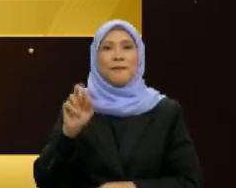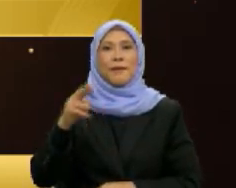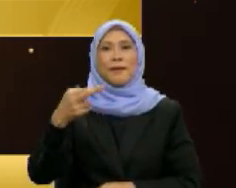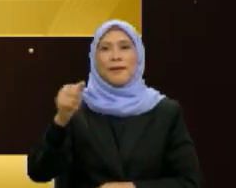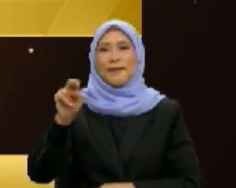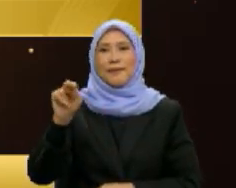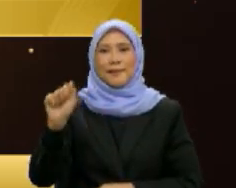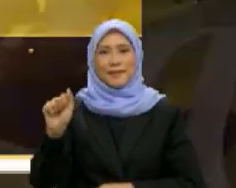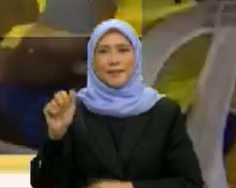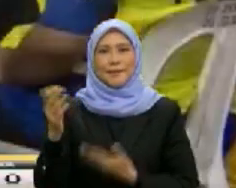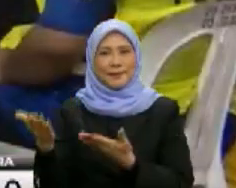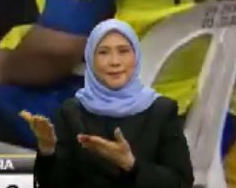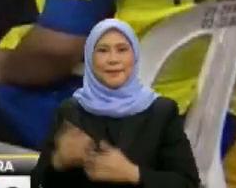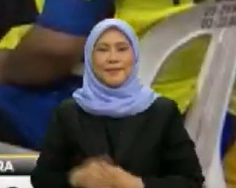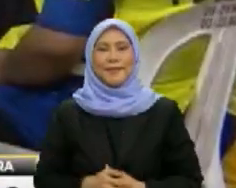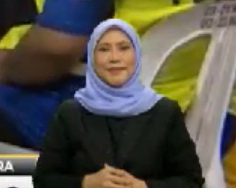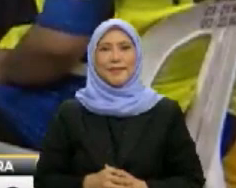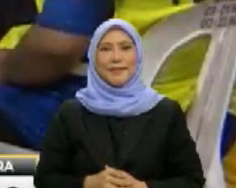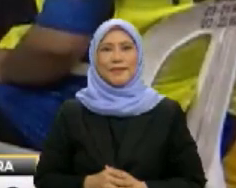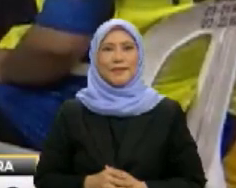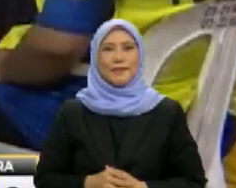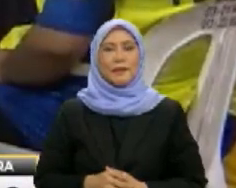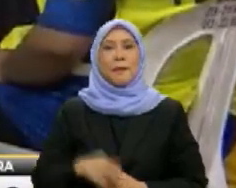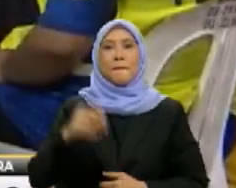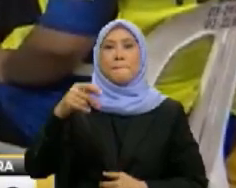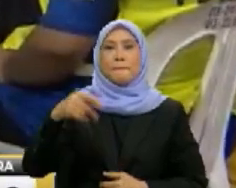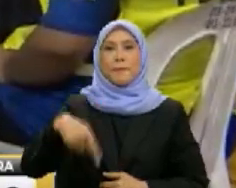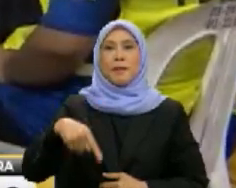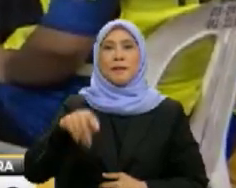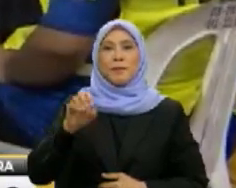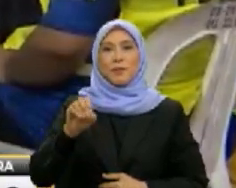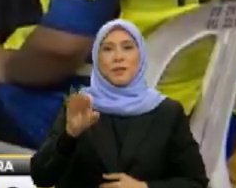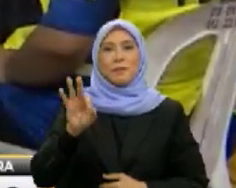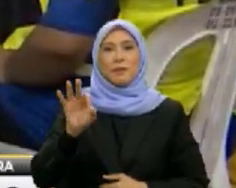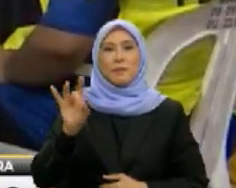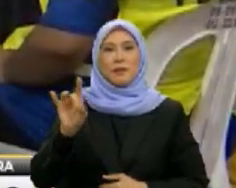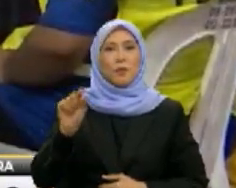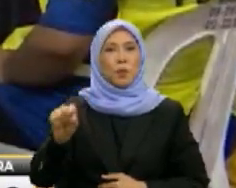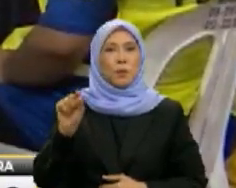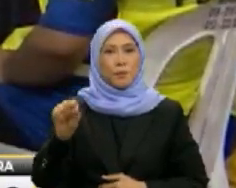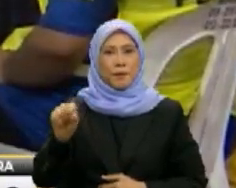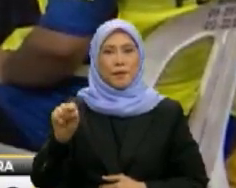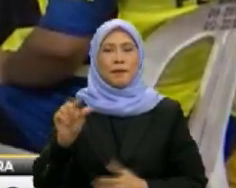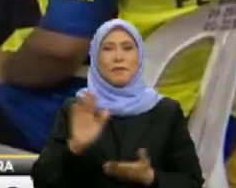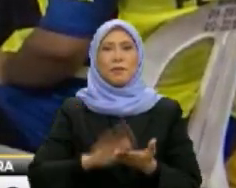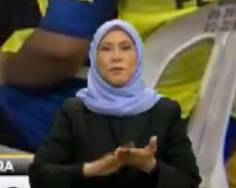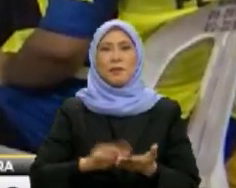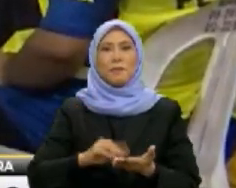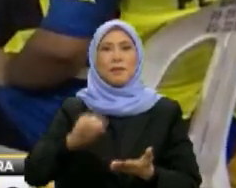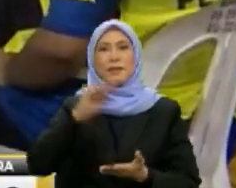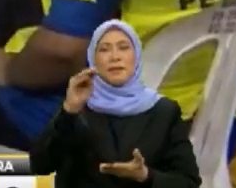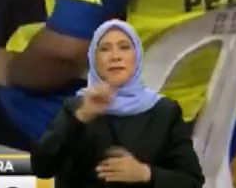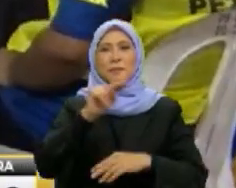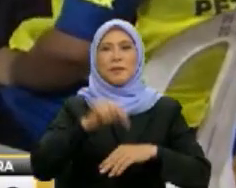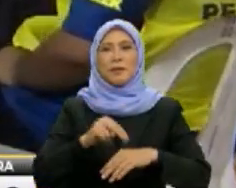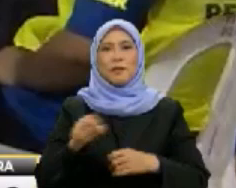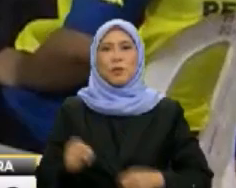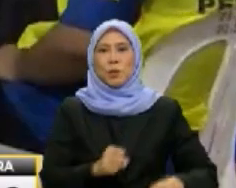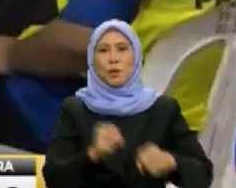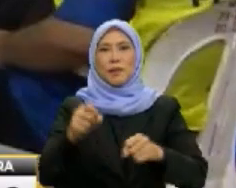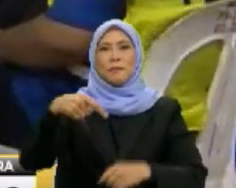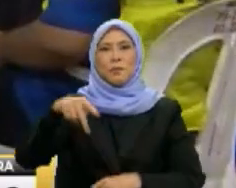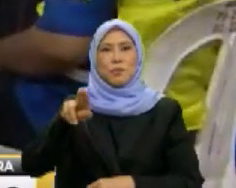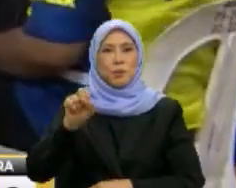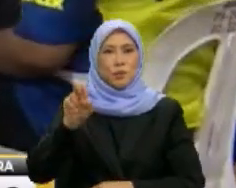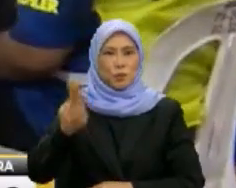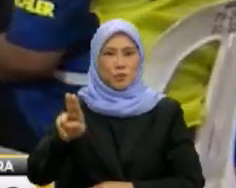Silakan. Rasmi undi Parlimen P098 Gombak iaitu di Sekolah Menengah Kebangsaan Sungai Pusu